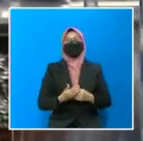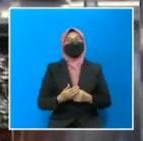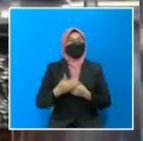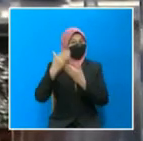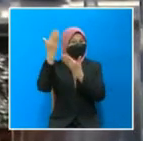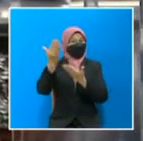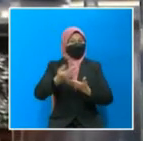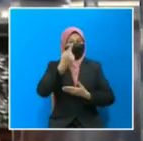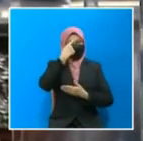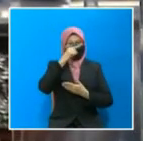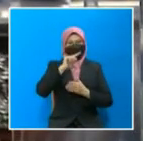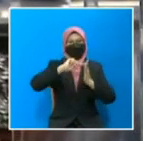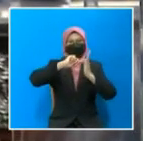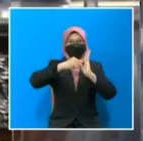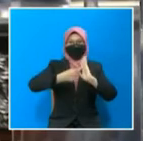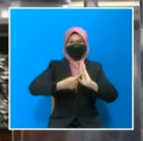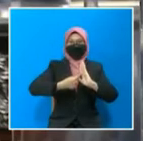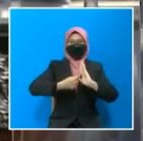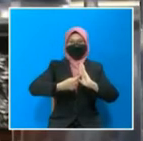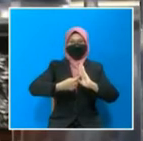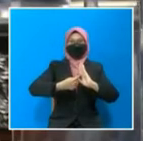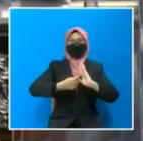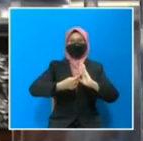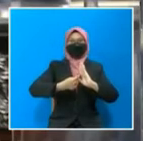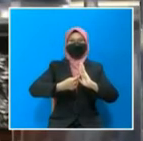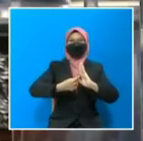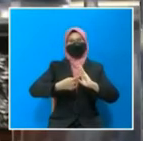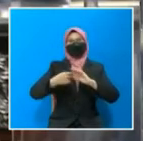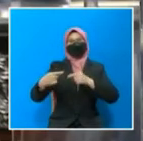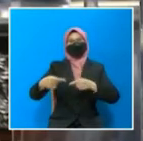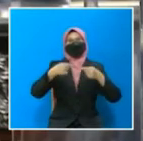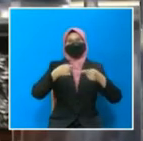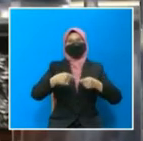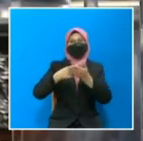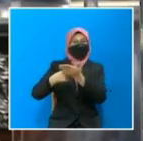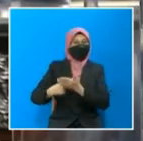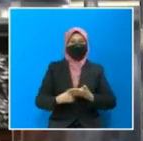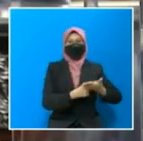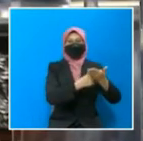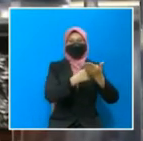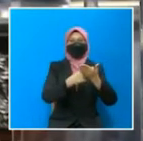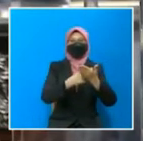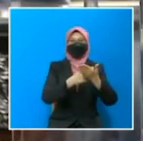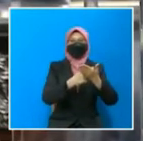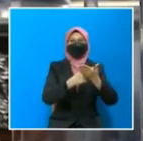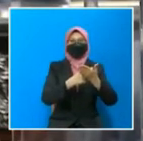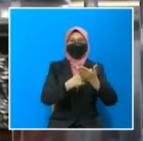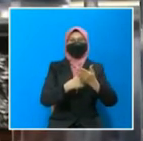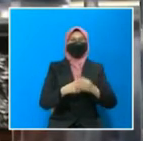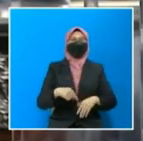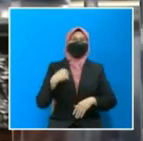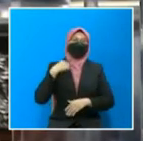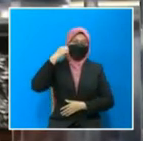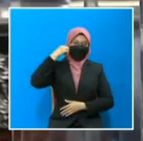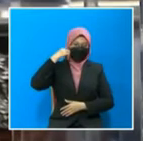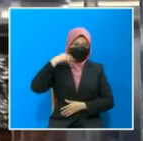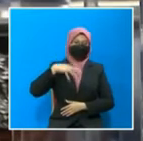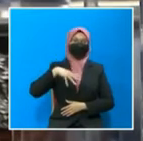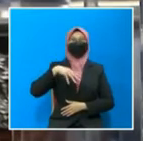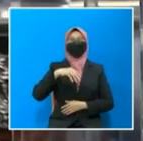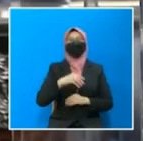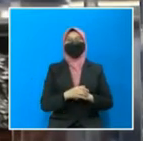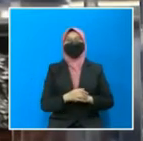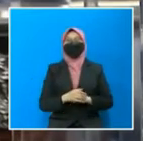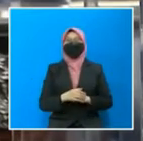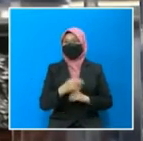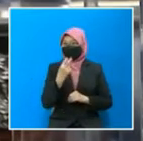jemputan untuk memulakan perbahasan dalam sesi Parlimen khas ini. Saya amat kesal dengan